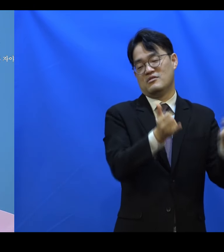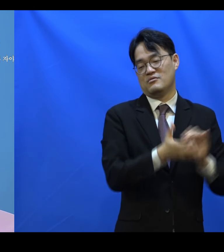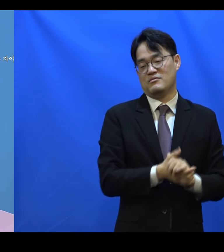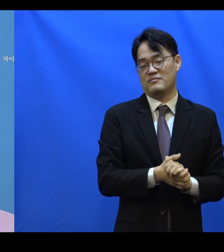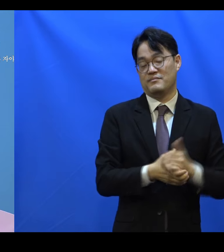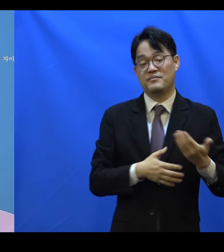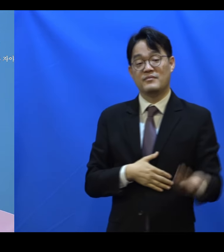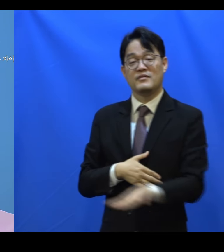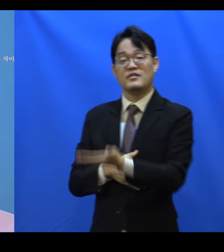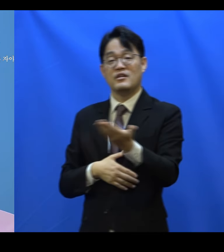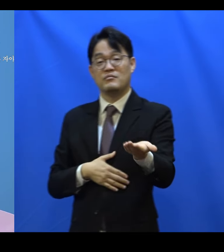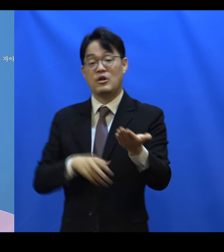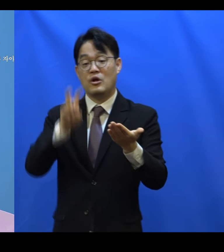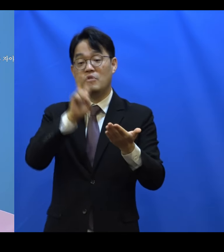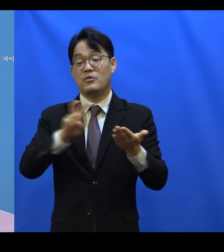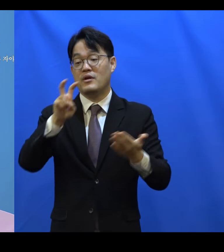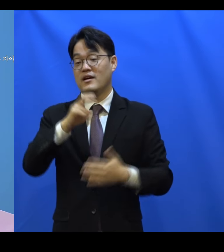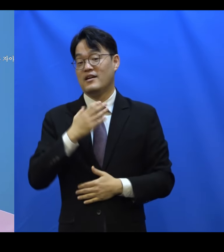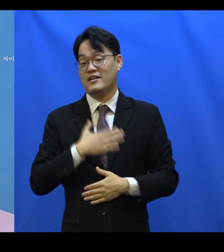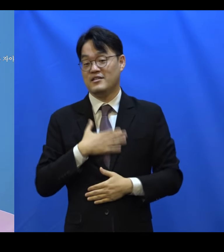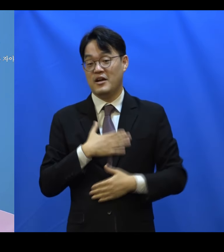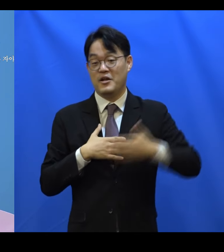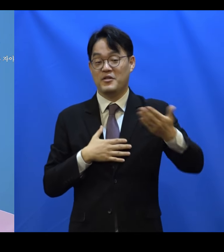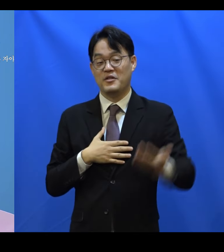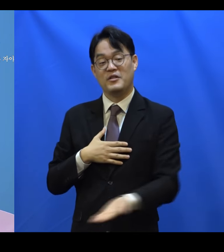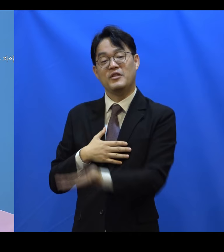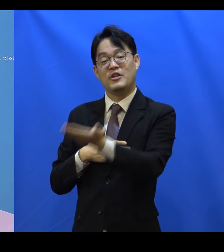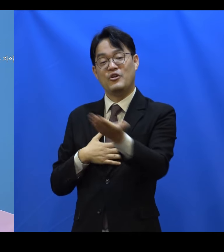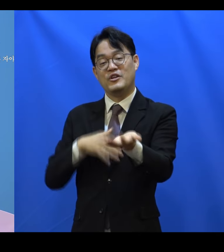꽃이야. 알죠?